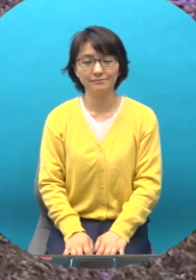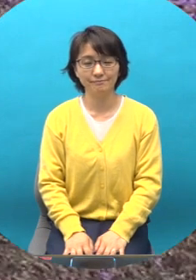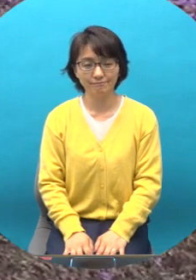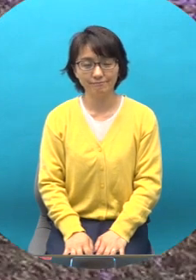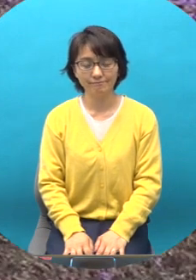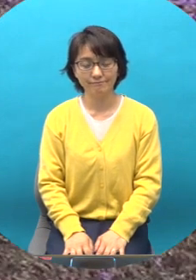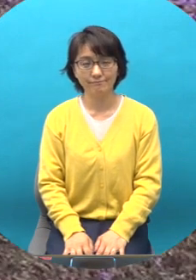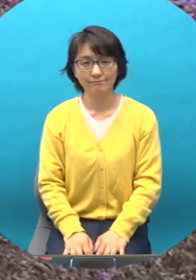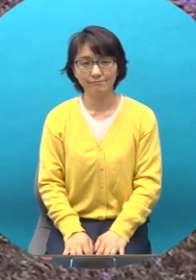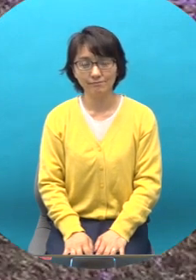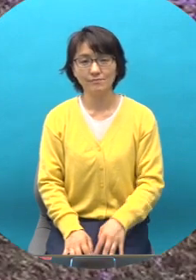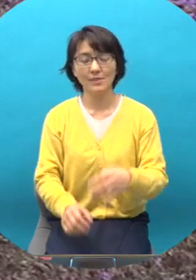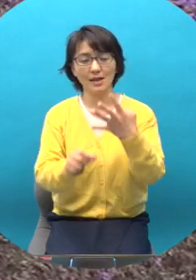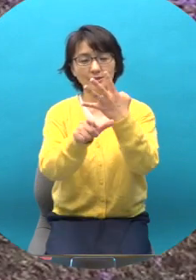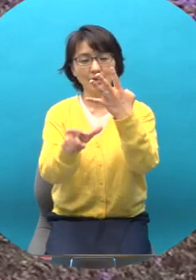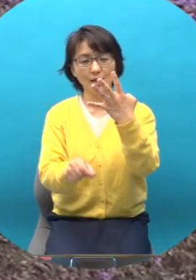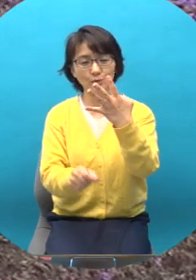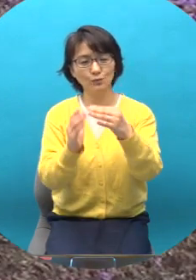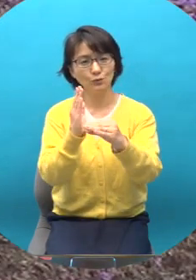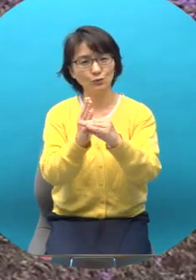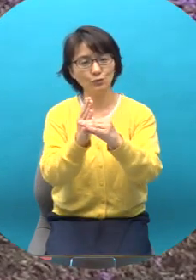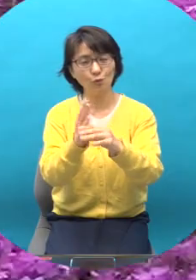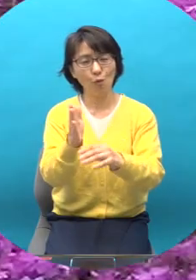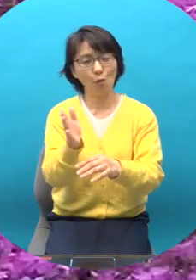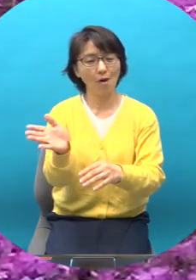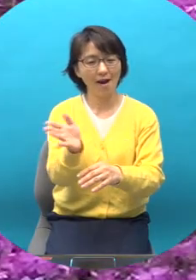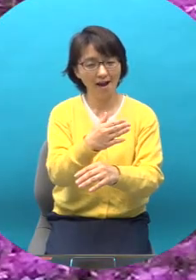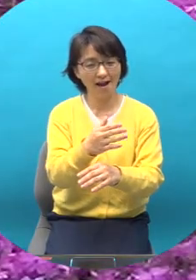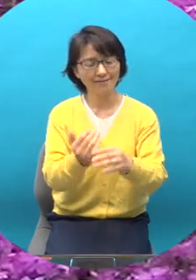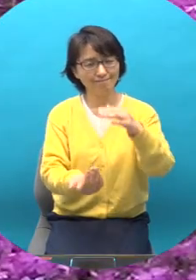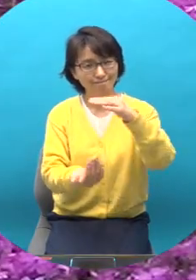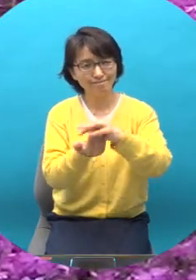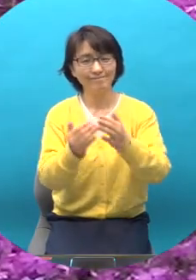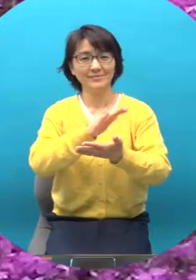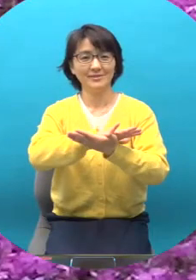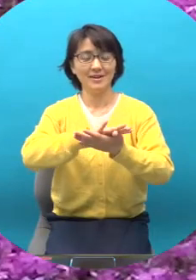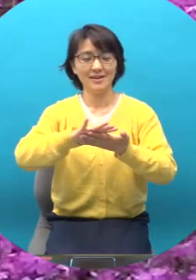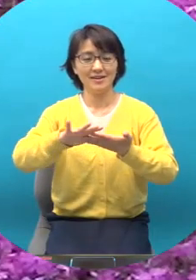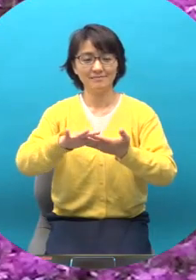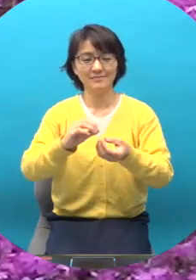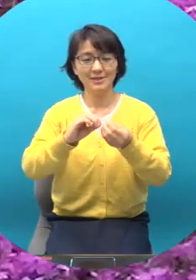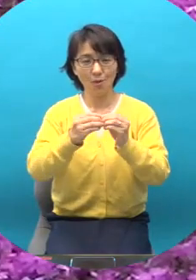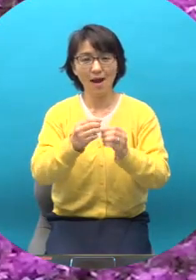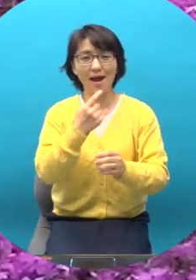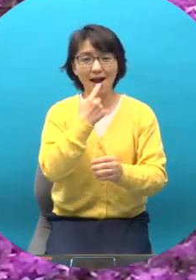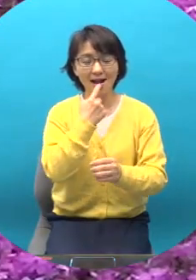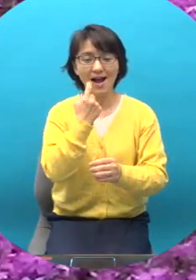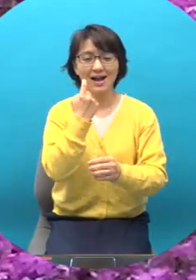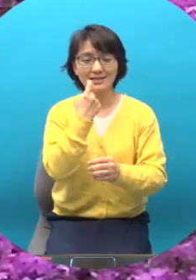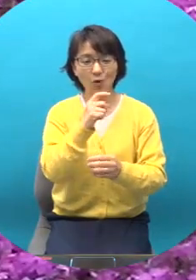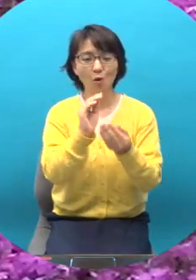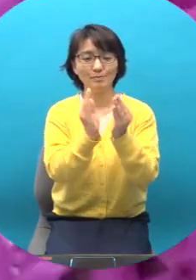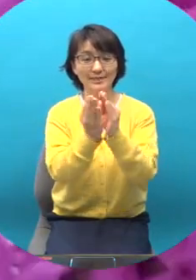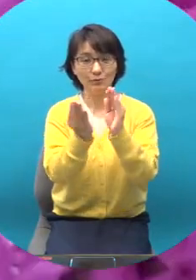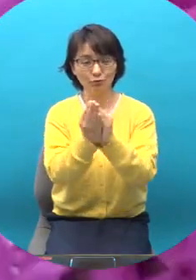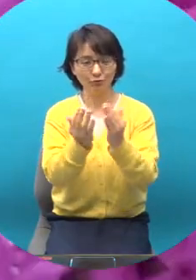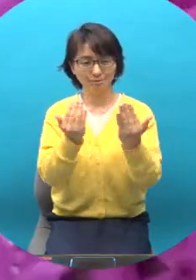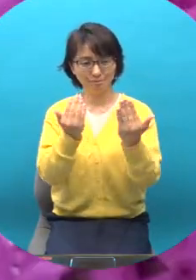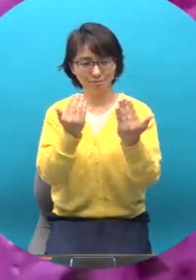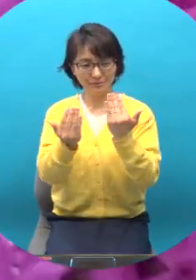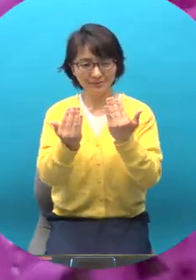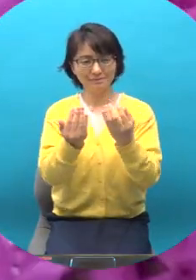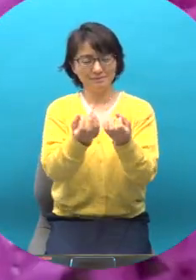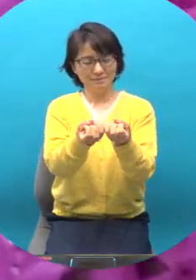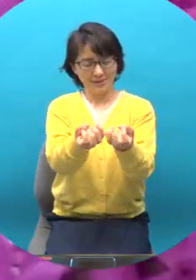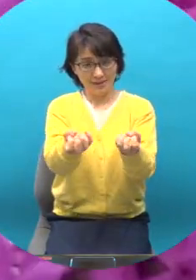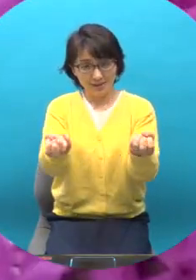園内の芝桜は4月中旬から見頃を迎え、赤や白、ピンクの色鮮やかな花の